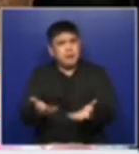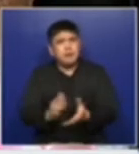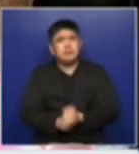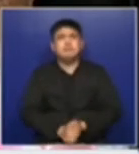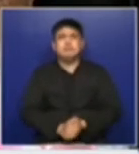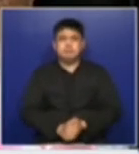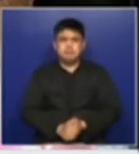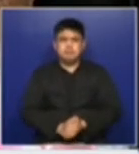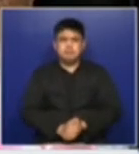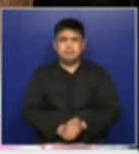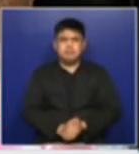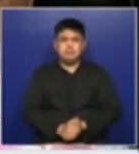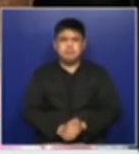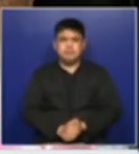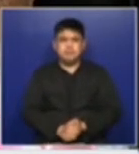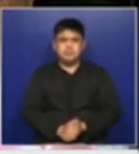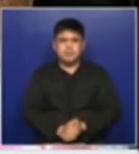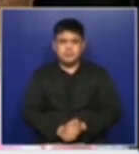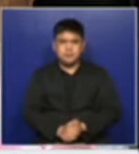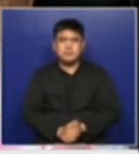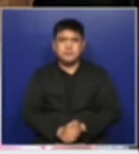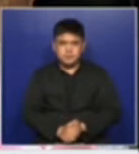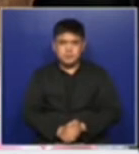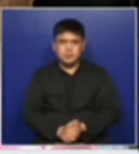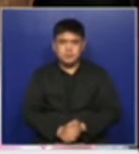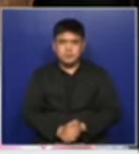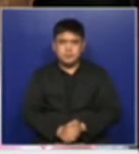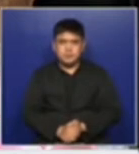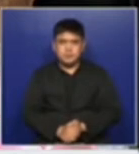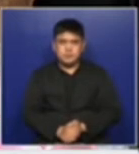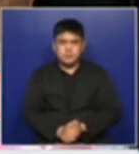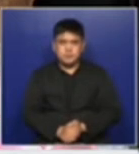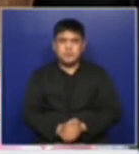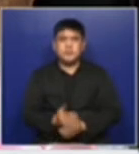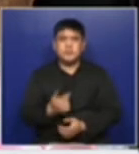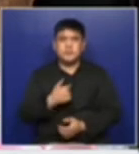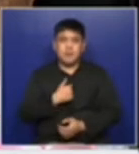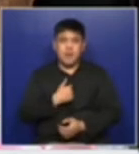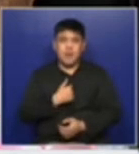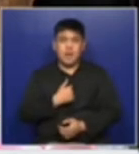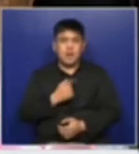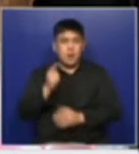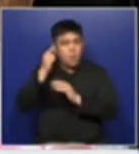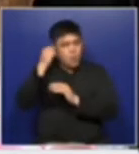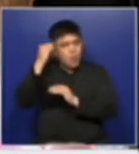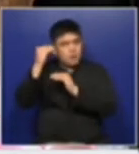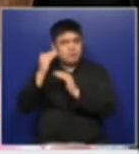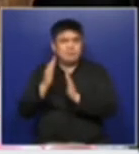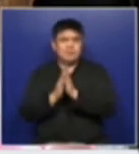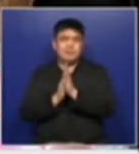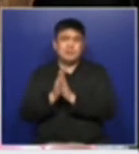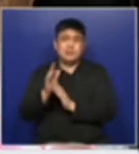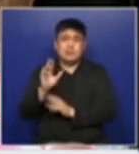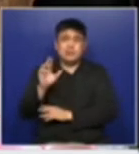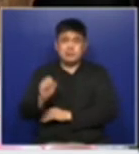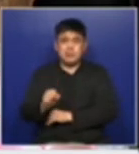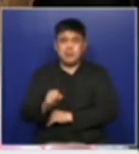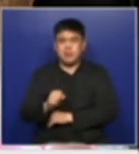านครับวิธีคิดก็ผิดแล้วเพราะนั้นความคาดหวังของสภาแห่งนี้เลยไม่เกิดประโยชน์ใด